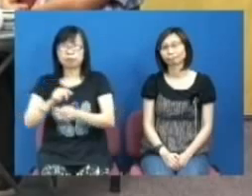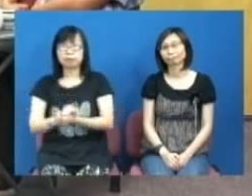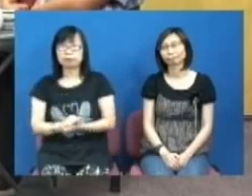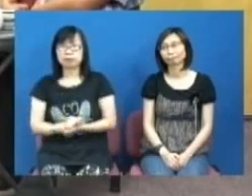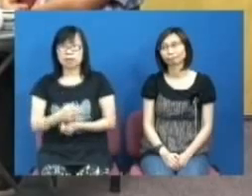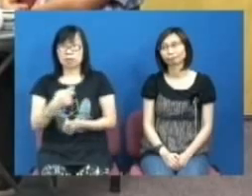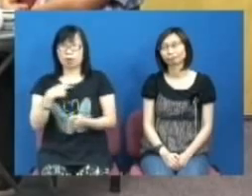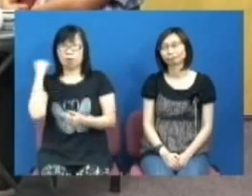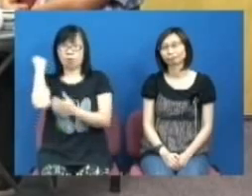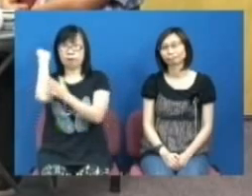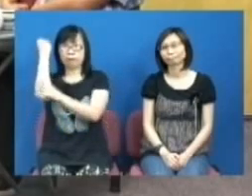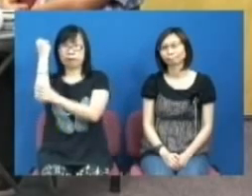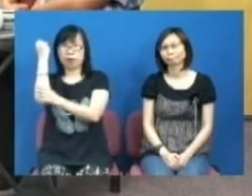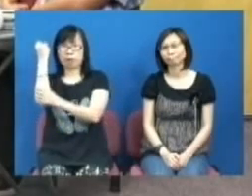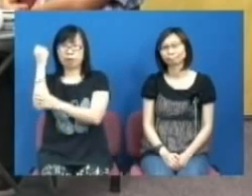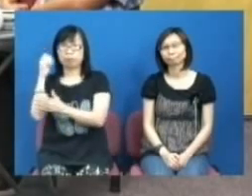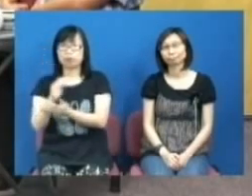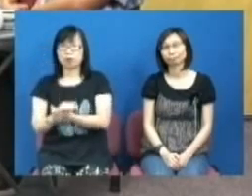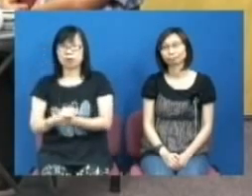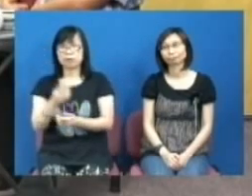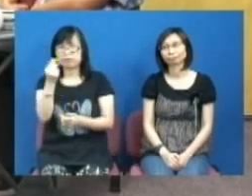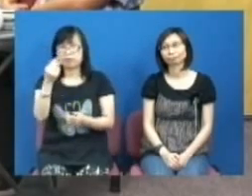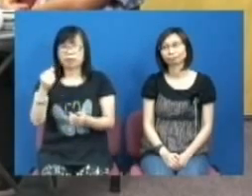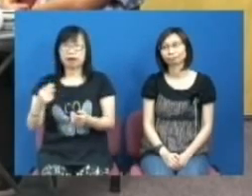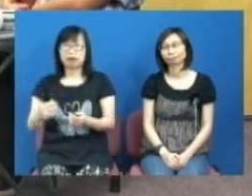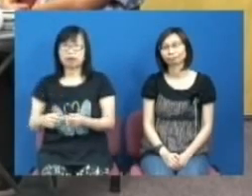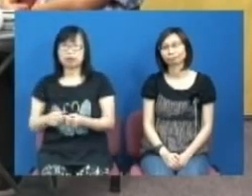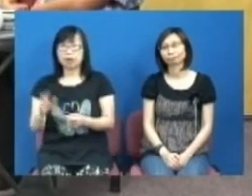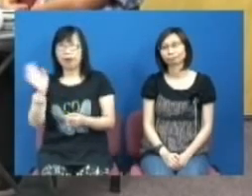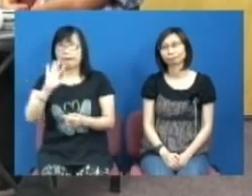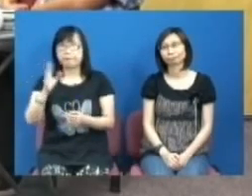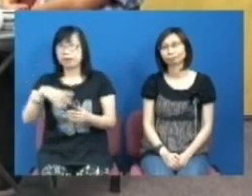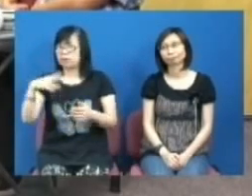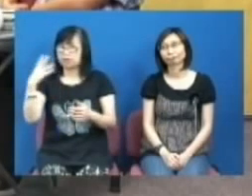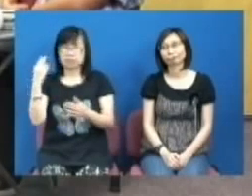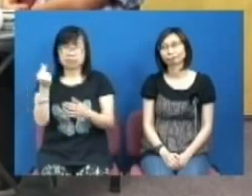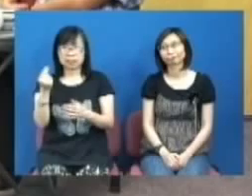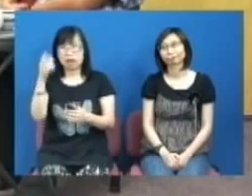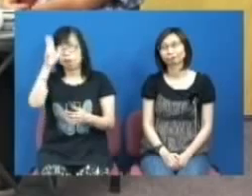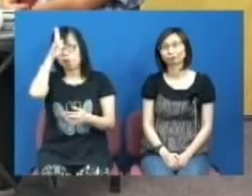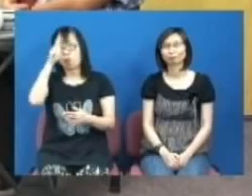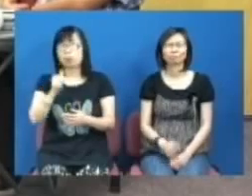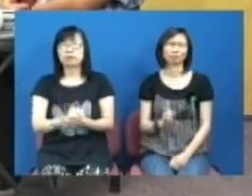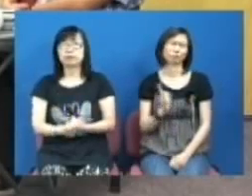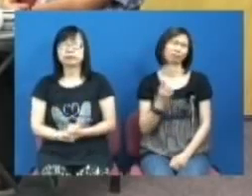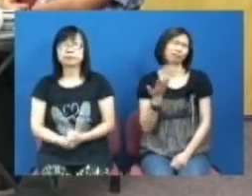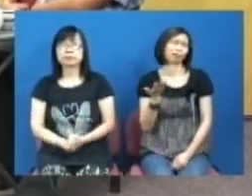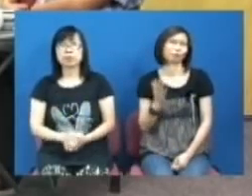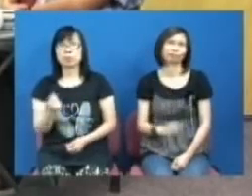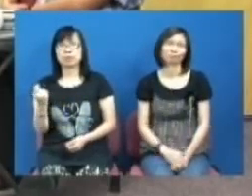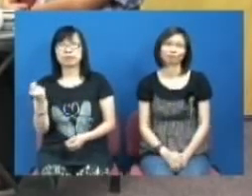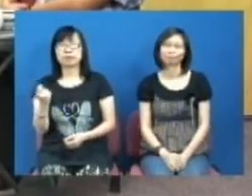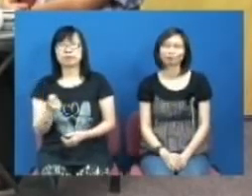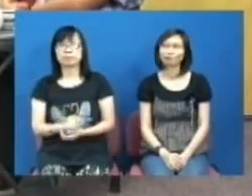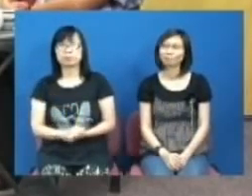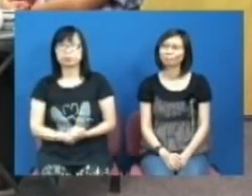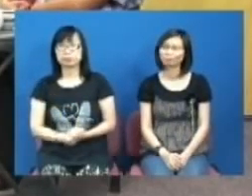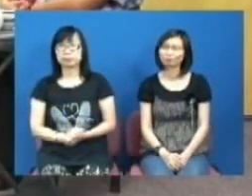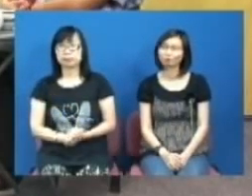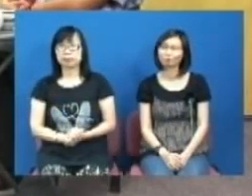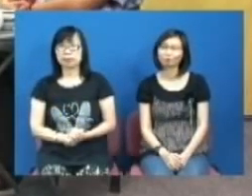我哋係反對沙俄嘅制度，不過唔會反對沙皇。 咩邏輯啊？ 好簡單啫嘛，係